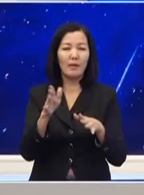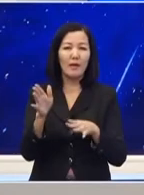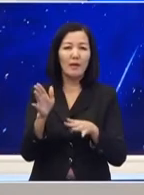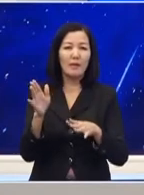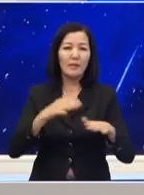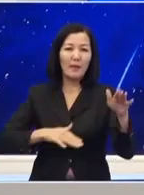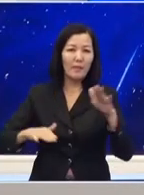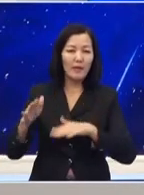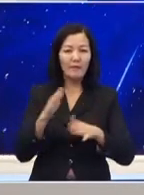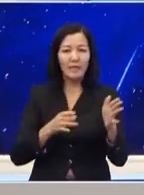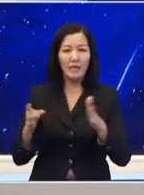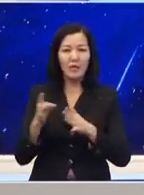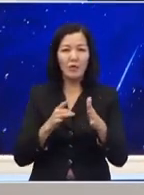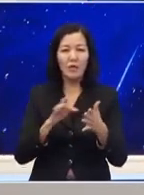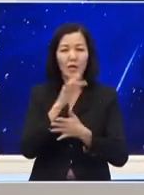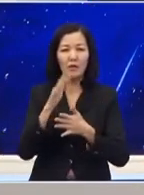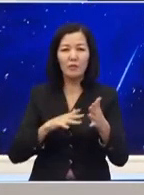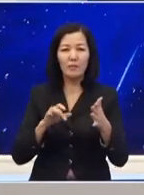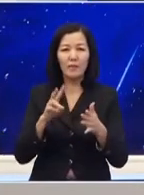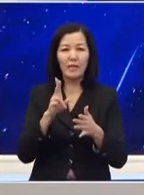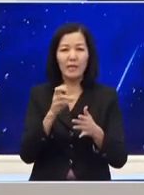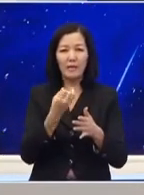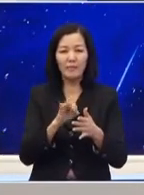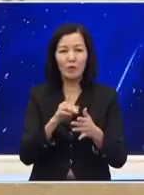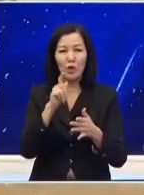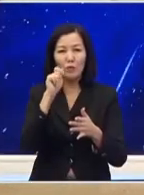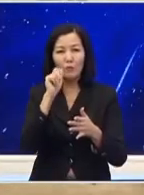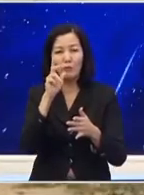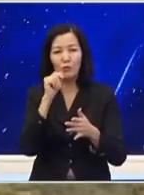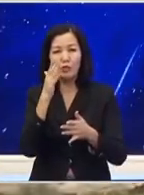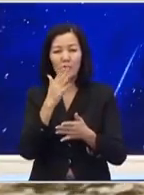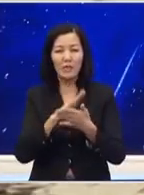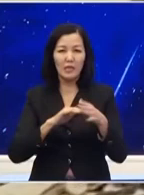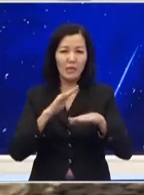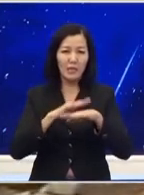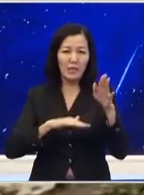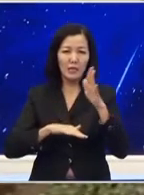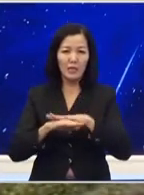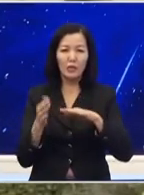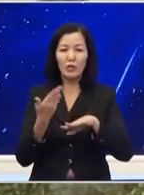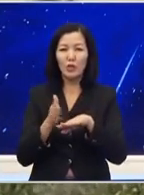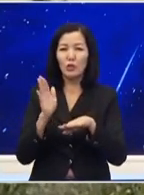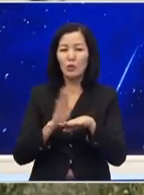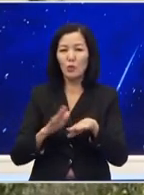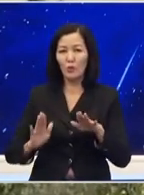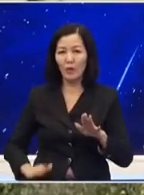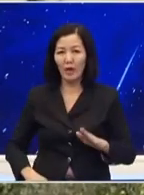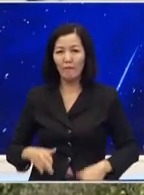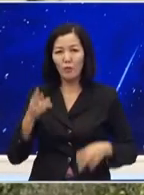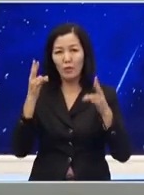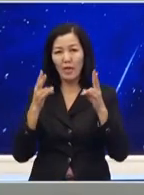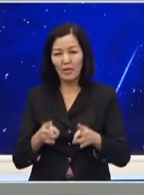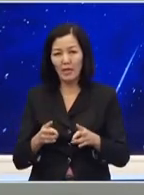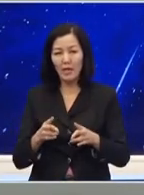районе главного городского пляжа Кейл-Бич. Мужчина лишился руки и получил тяжелую травму ноги. Подоспевшие